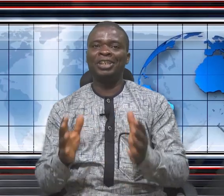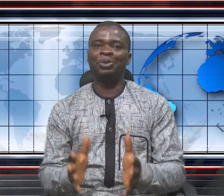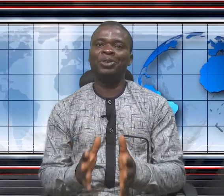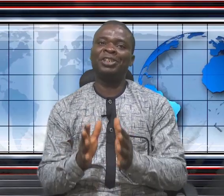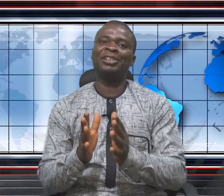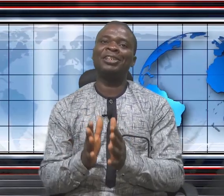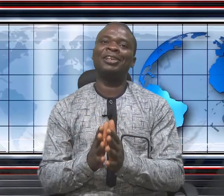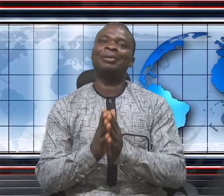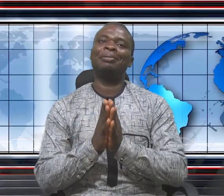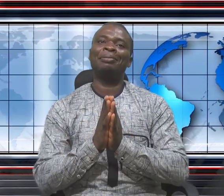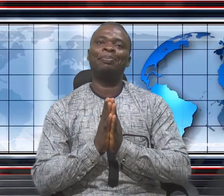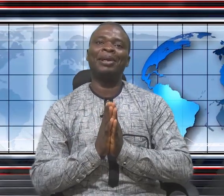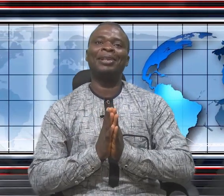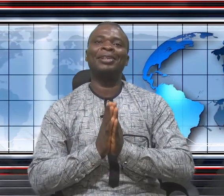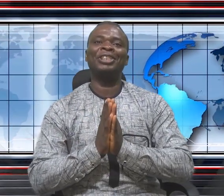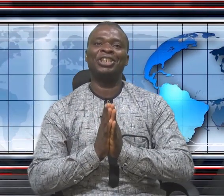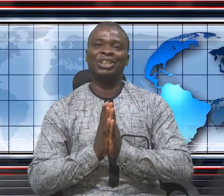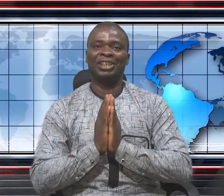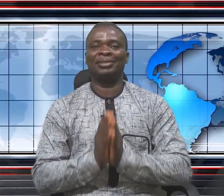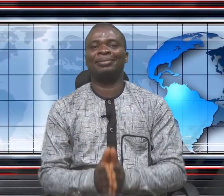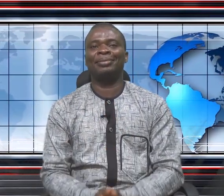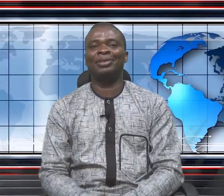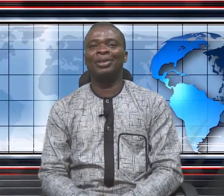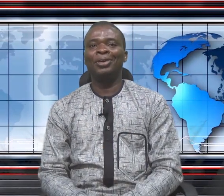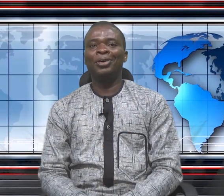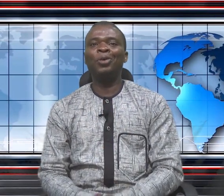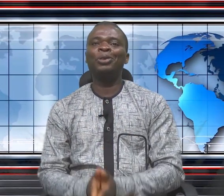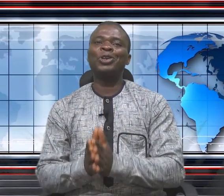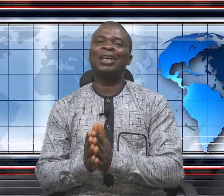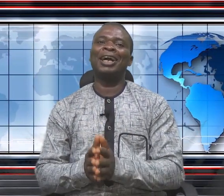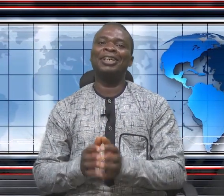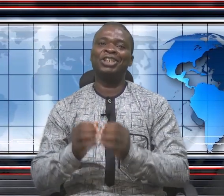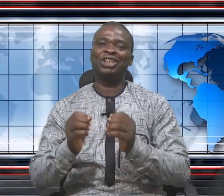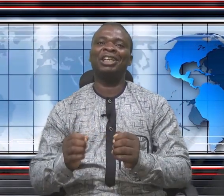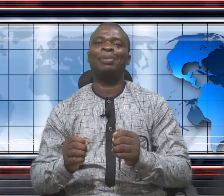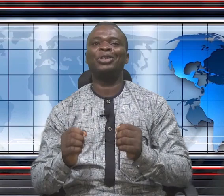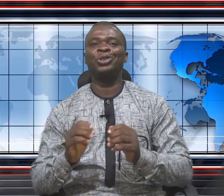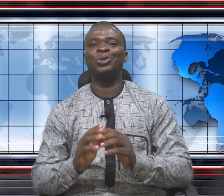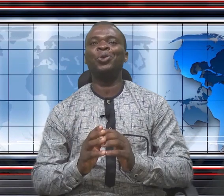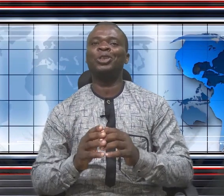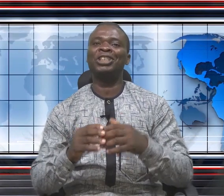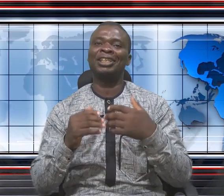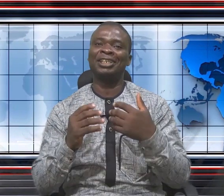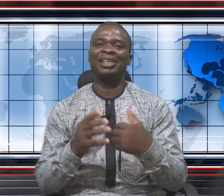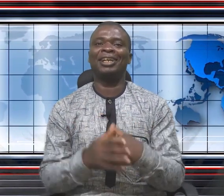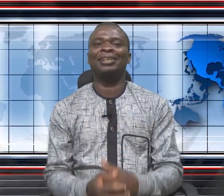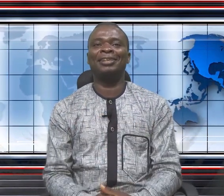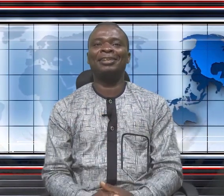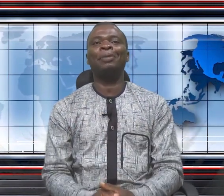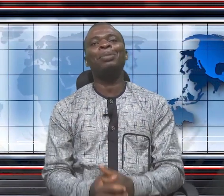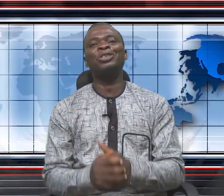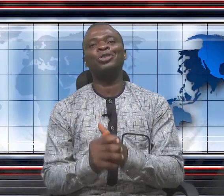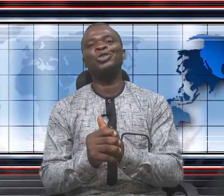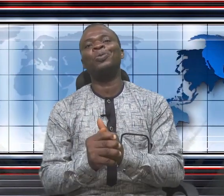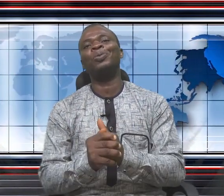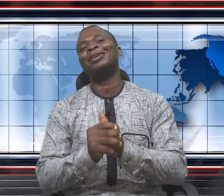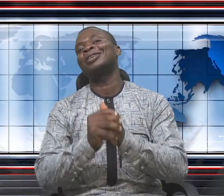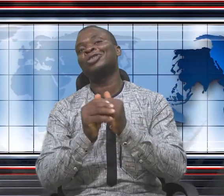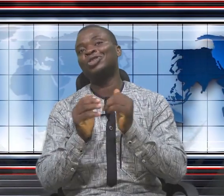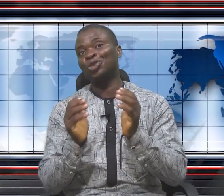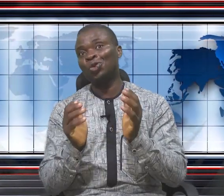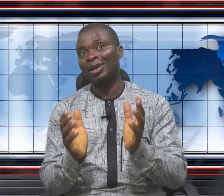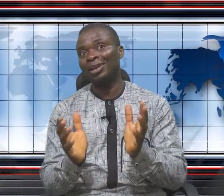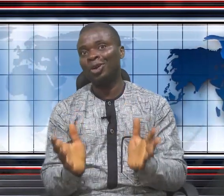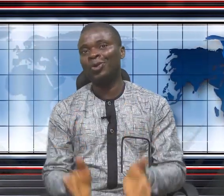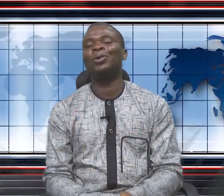ndị enyi m, ndị sitere mba niile dị iche iche. Obi ụtọ ka anyị ji nabata unu n'ụbọchị nke taa na mgbasa ozi ọma